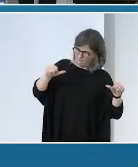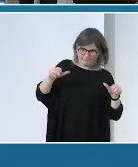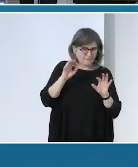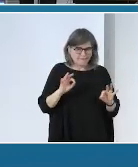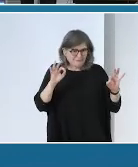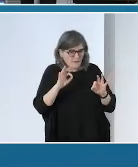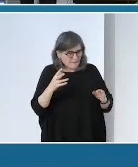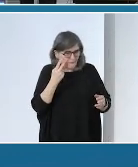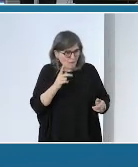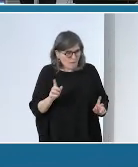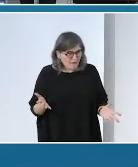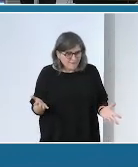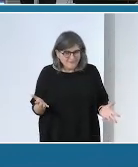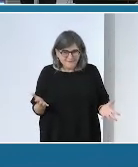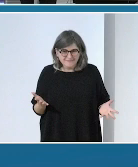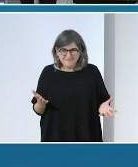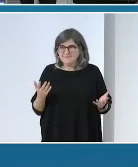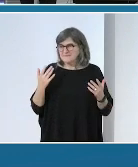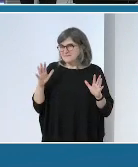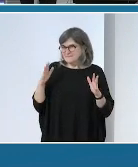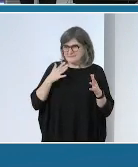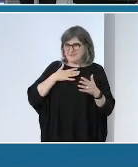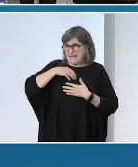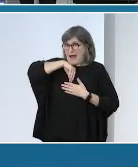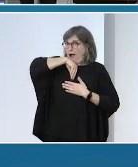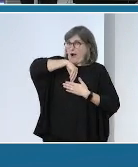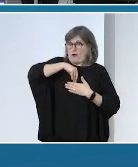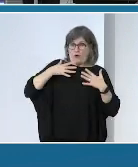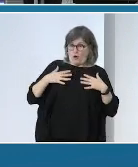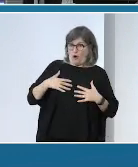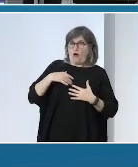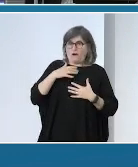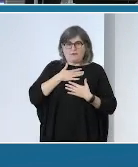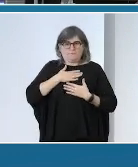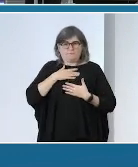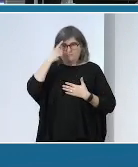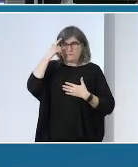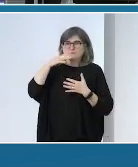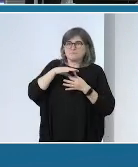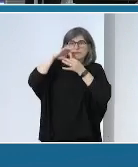nu. Les capteurs proprioceptifs, ils sont en nous. Alors,